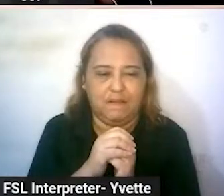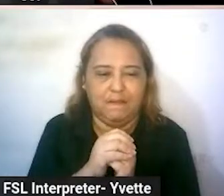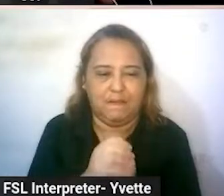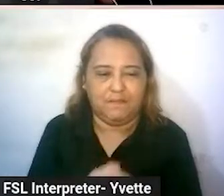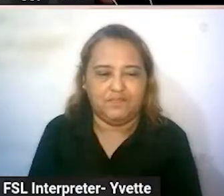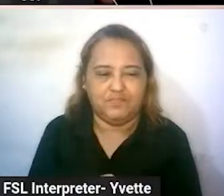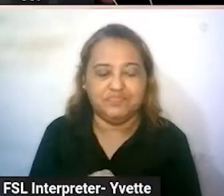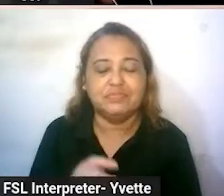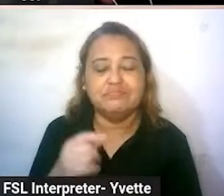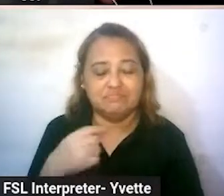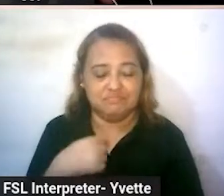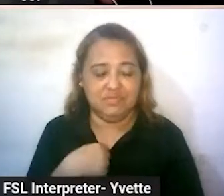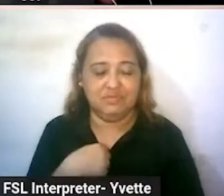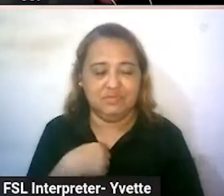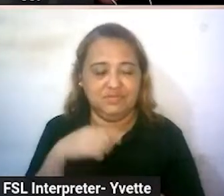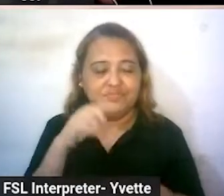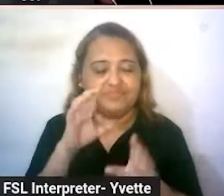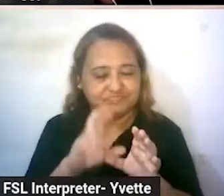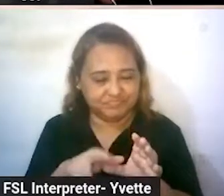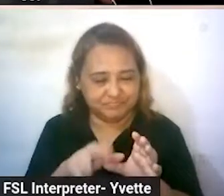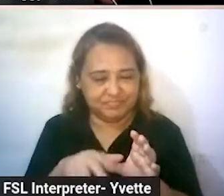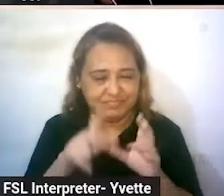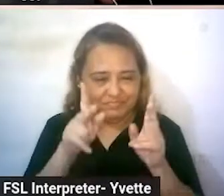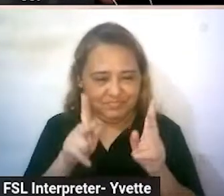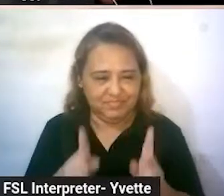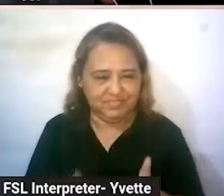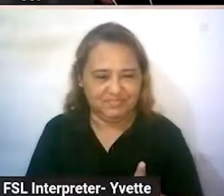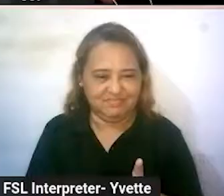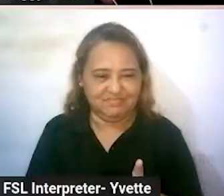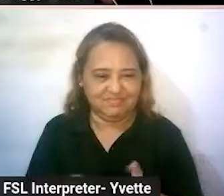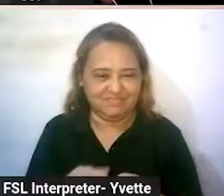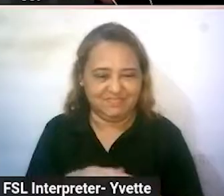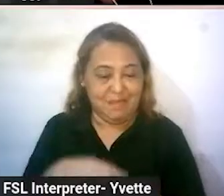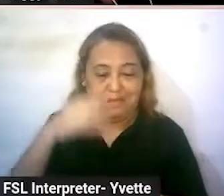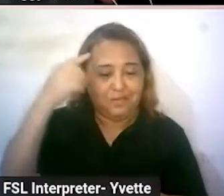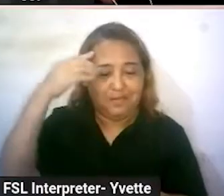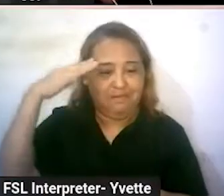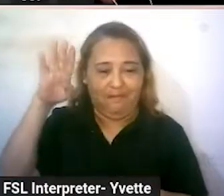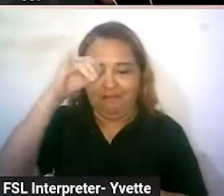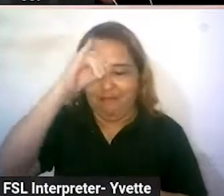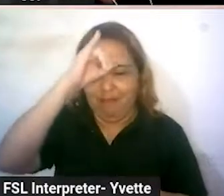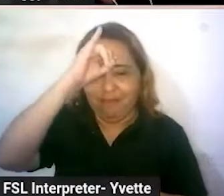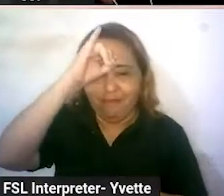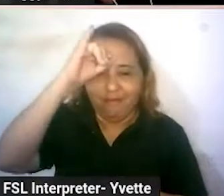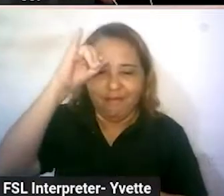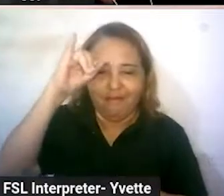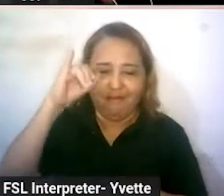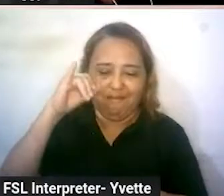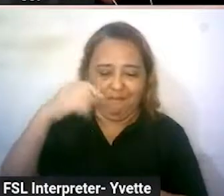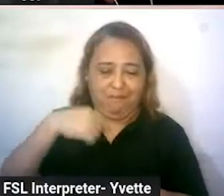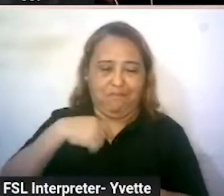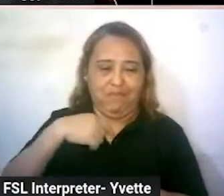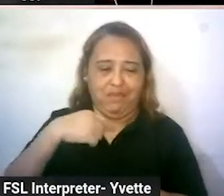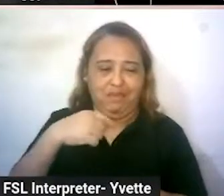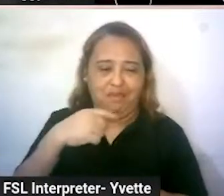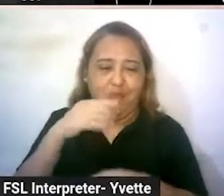I am a disabled person kasi wala pa akong alam sa mga person with disability, so disabled talaga ang tawag ko sa sarili ko.